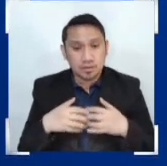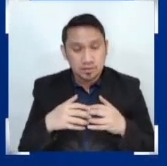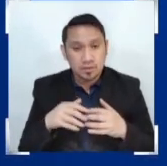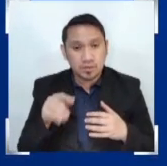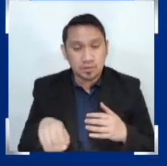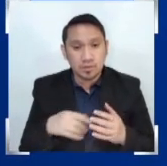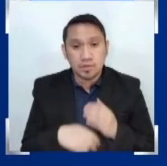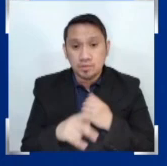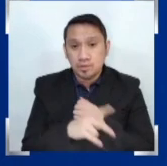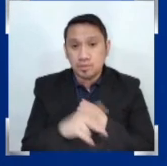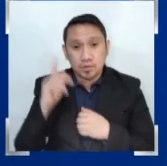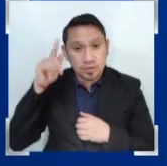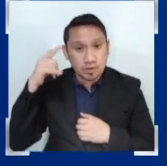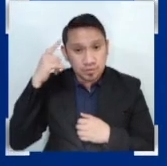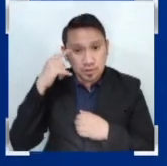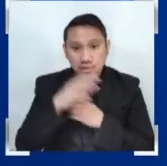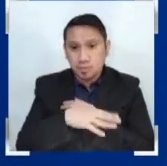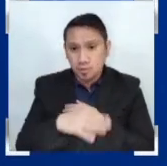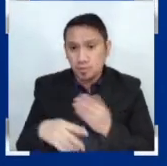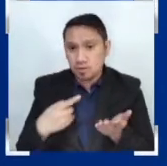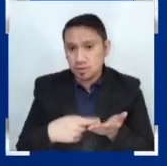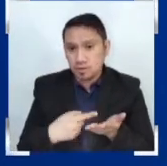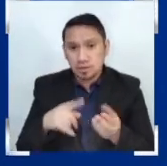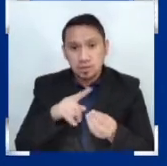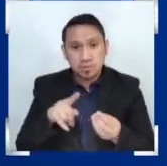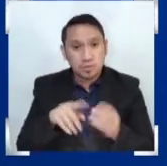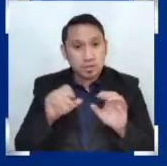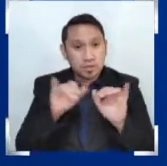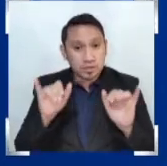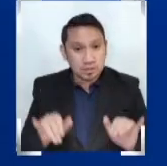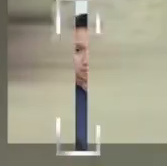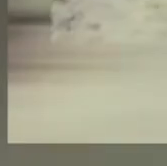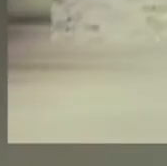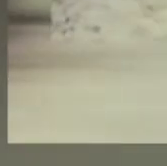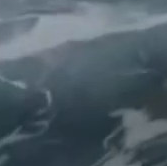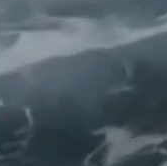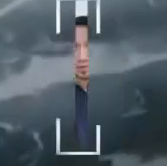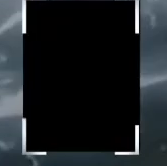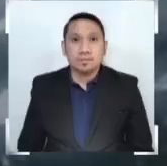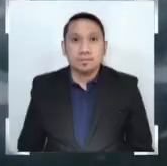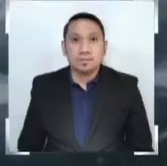provincial government ng Bohol para matalakay ang sistema ng turismo sa probinsya.